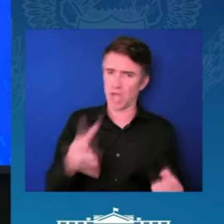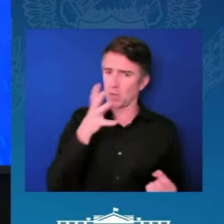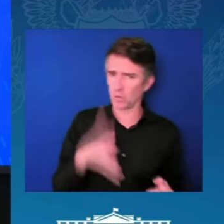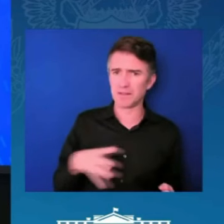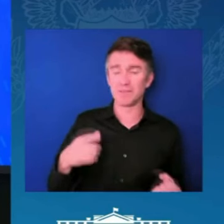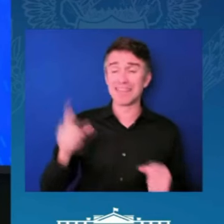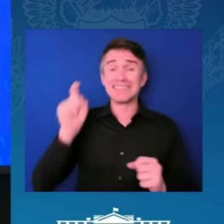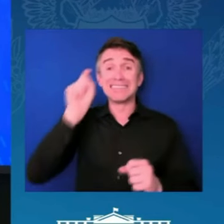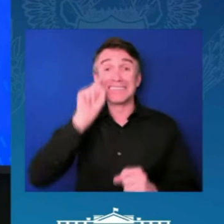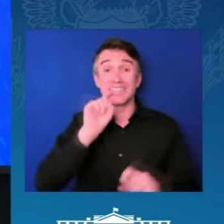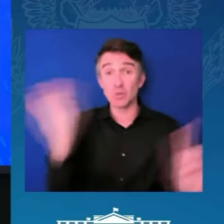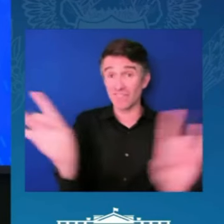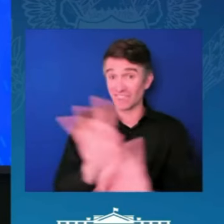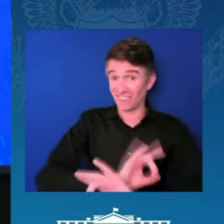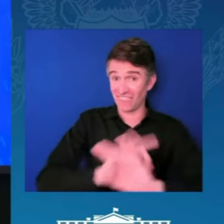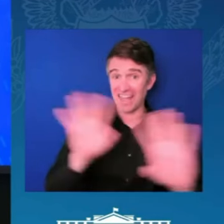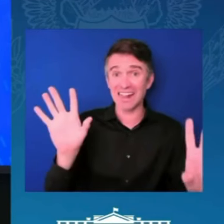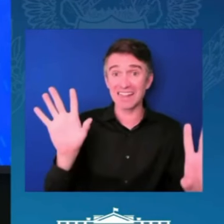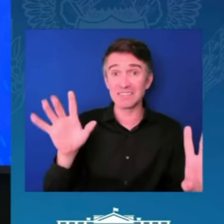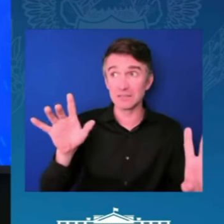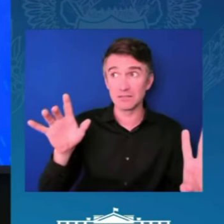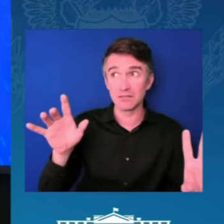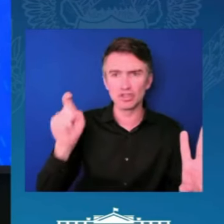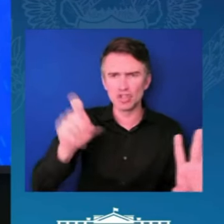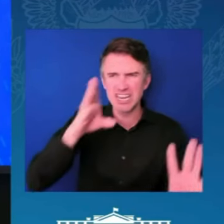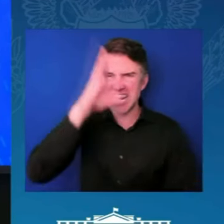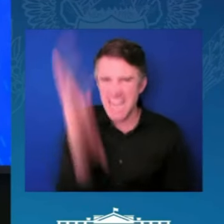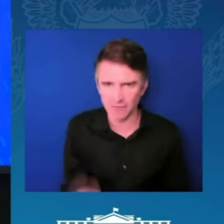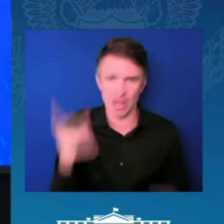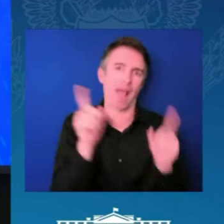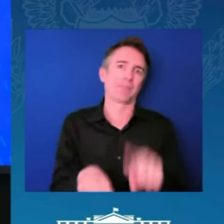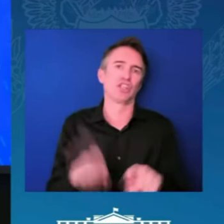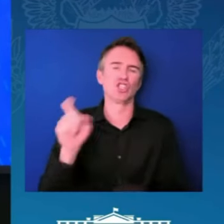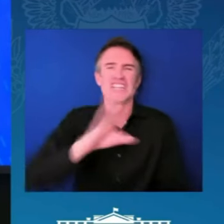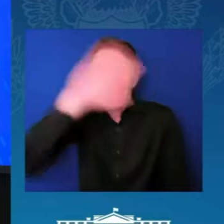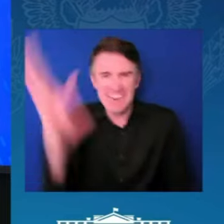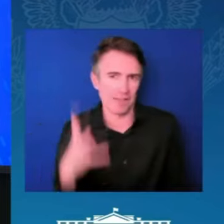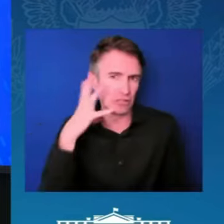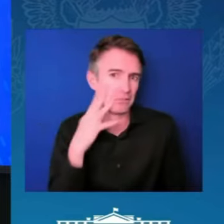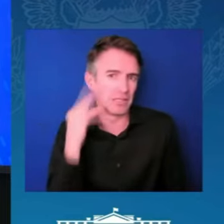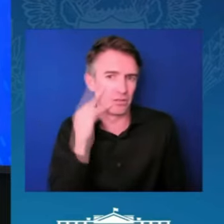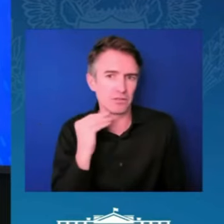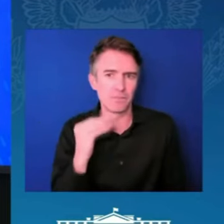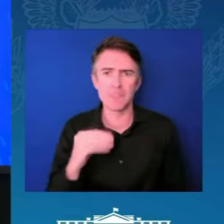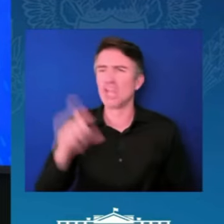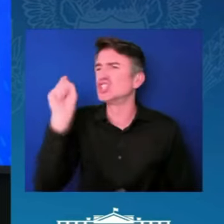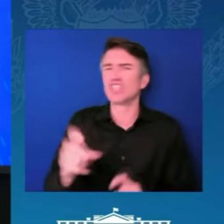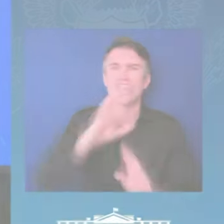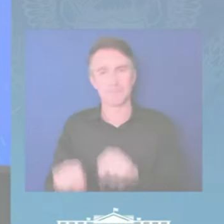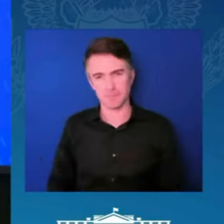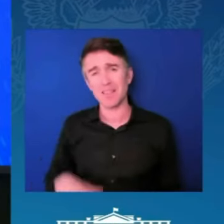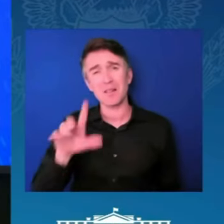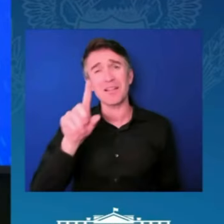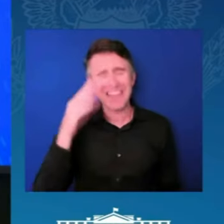Gaza, attachée par la cheville et incapable de bouger, que je me tiendrais ici aujourd'hui devant vous, j'aurais pensé qu'il n'était pas sain d'esprit. Être